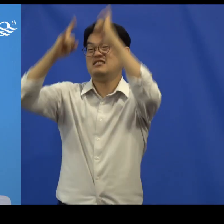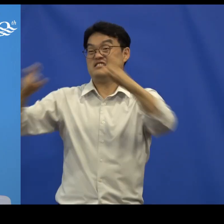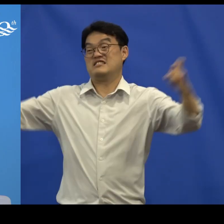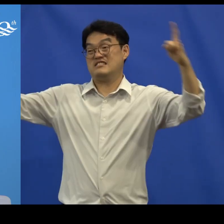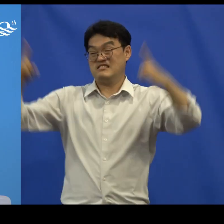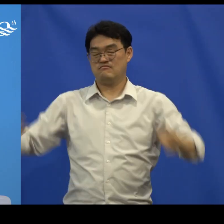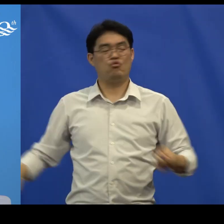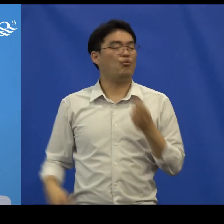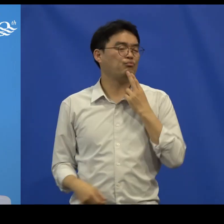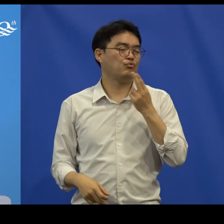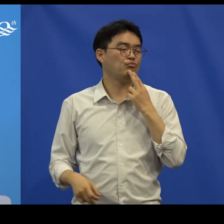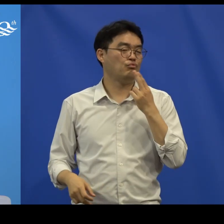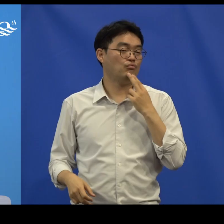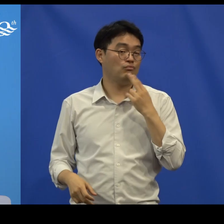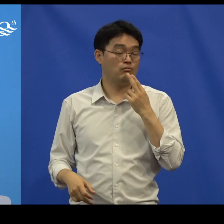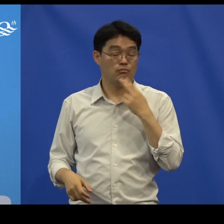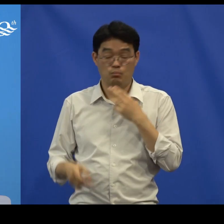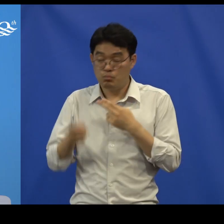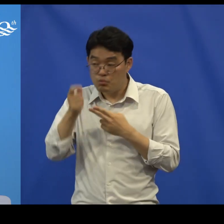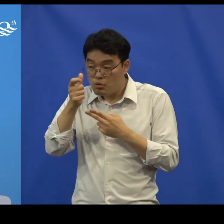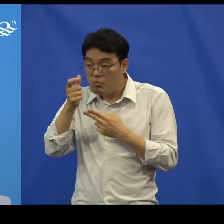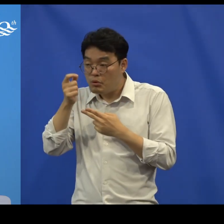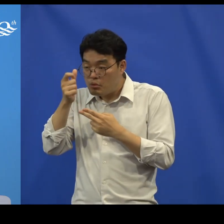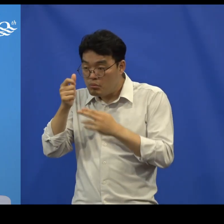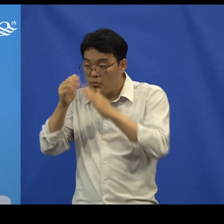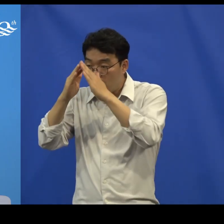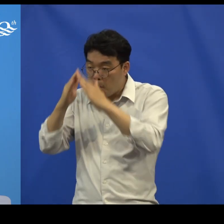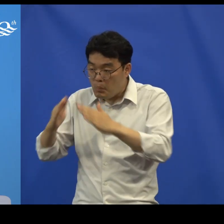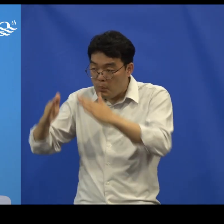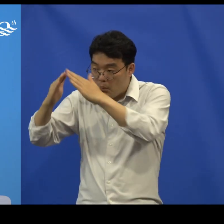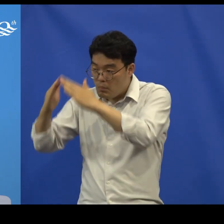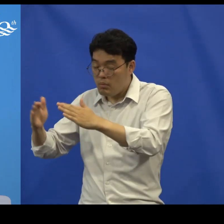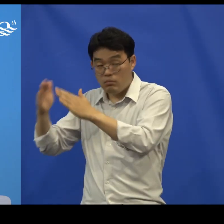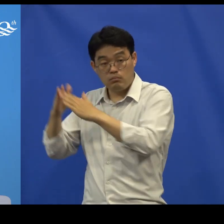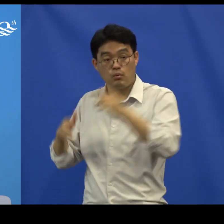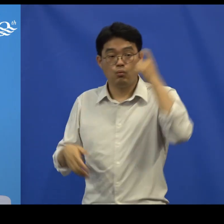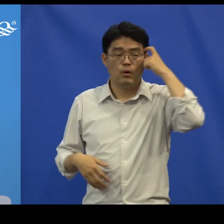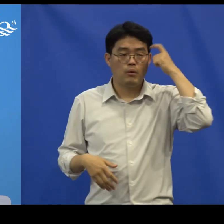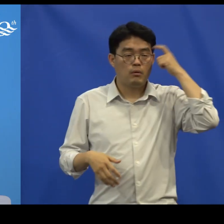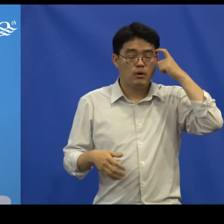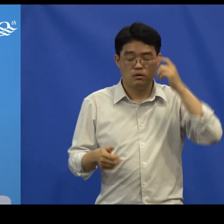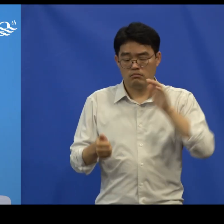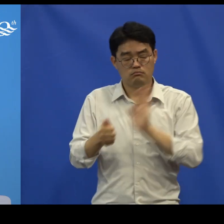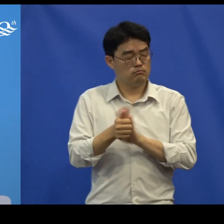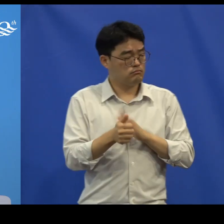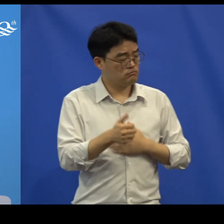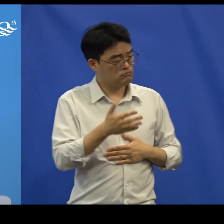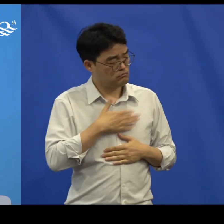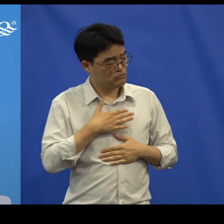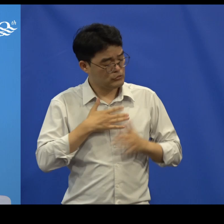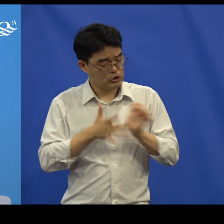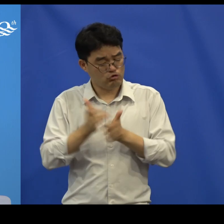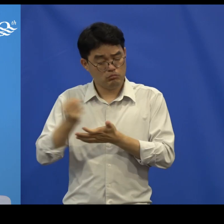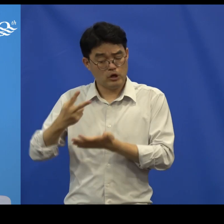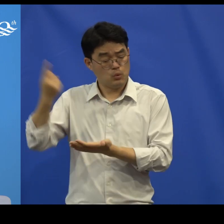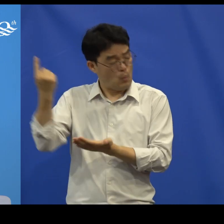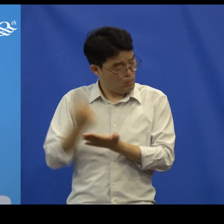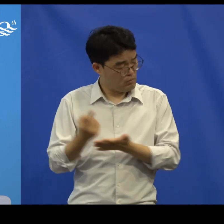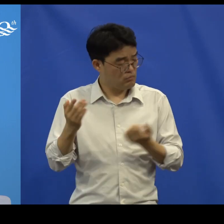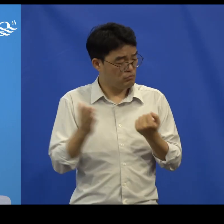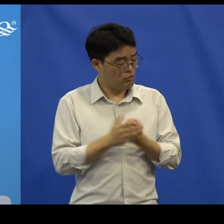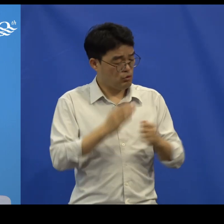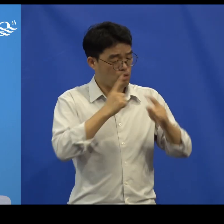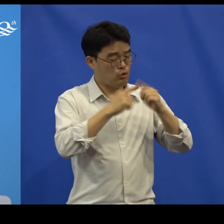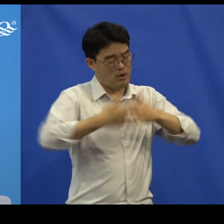갈보리 채플의 모든 교회들은 교회 건물을 매우 검소하게 해줘요. 이유는 뭐냐? 주님이 곧 오신다면. 그걸 염두에